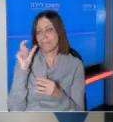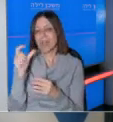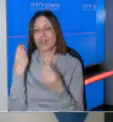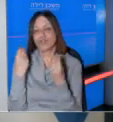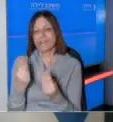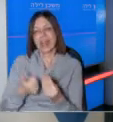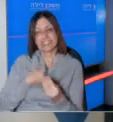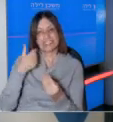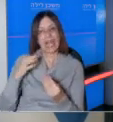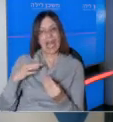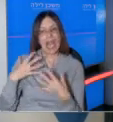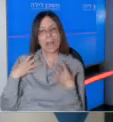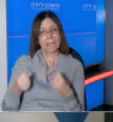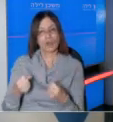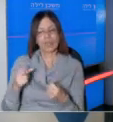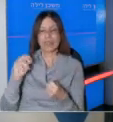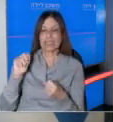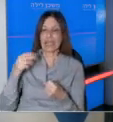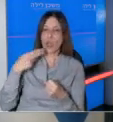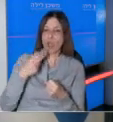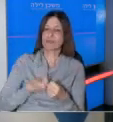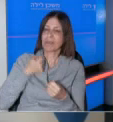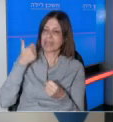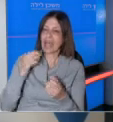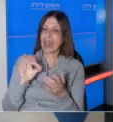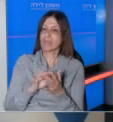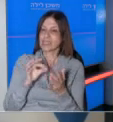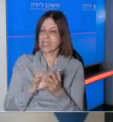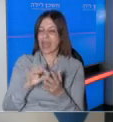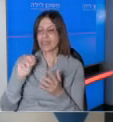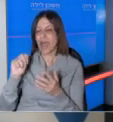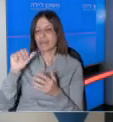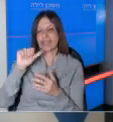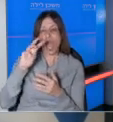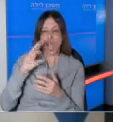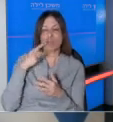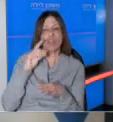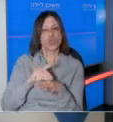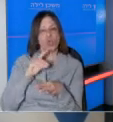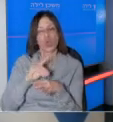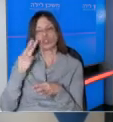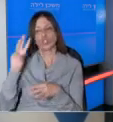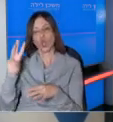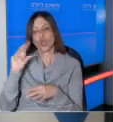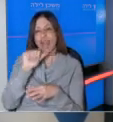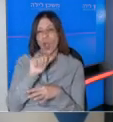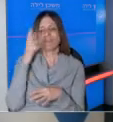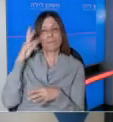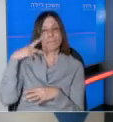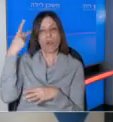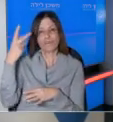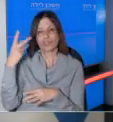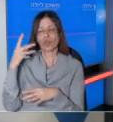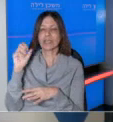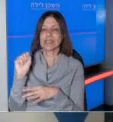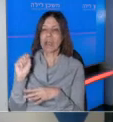לשר הבריאות ניצן הורוביץ, למנכ״ל המשרד נחמן אש, לדוקטור שרון אלרועי ולפרופסור סלמן